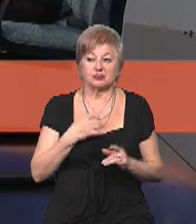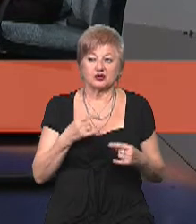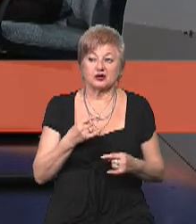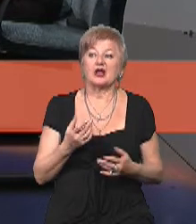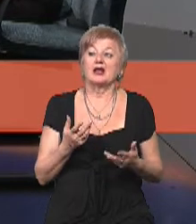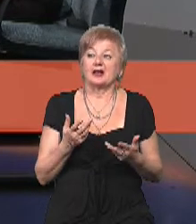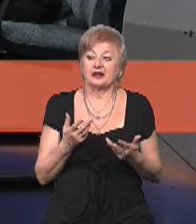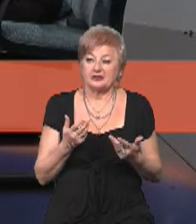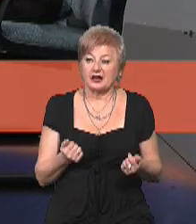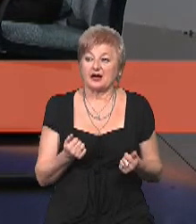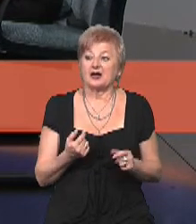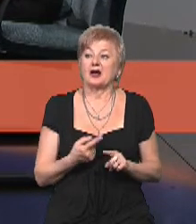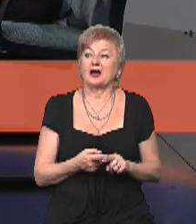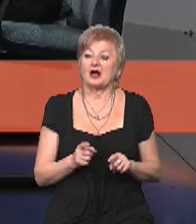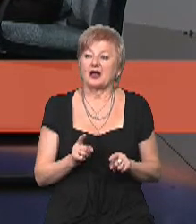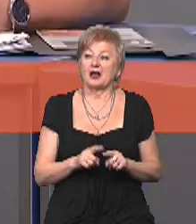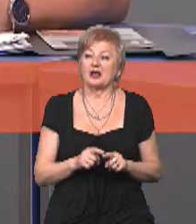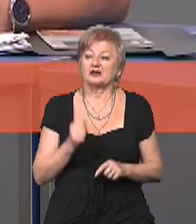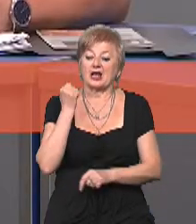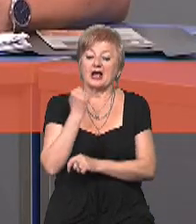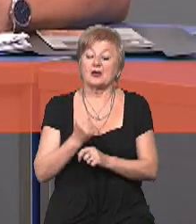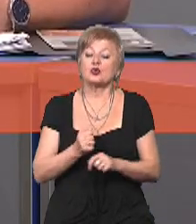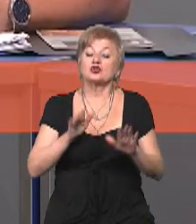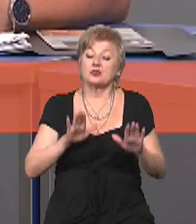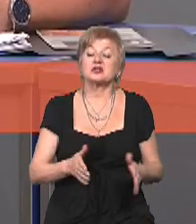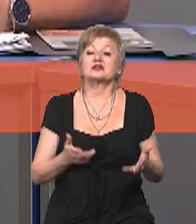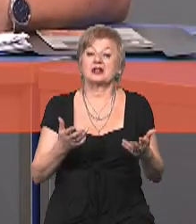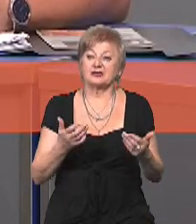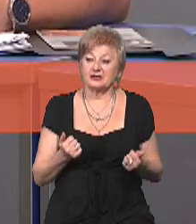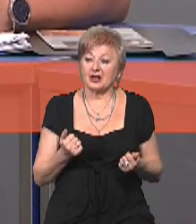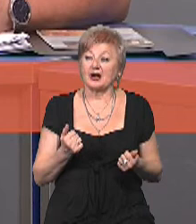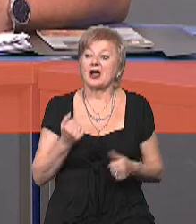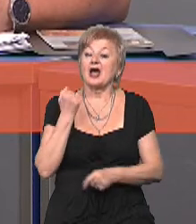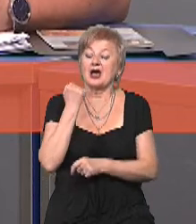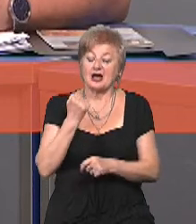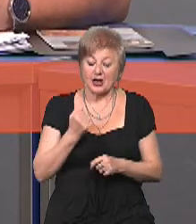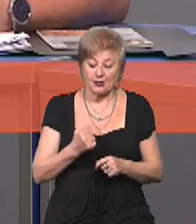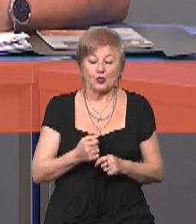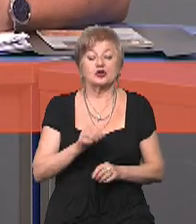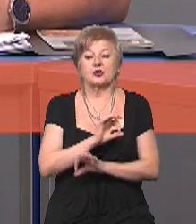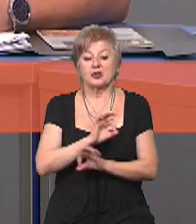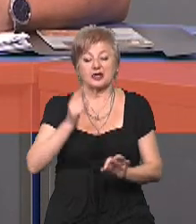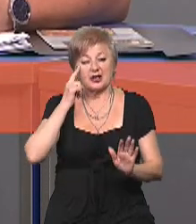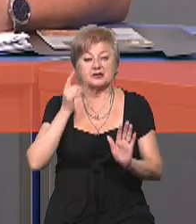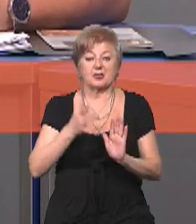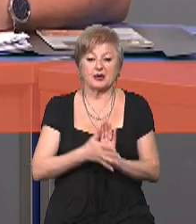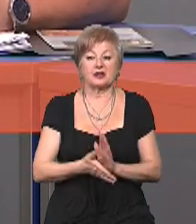что, конечно же, это рабочие места. То есть и наемный рабочий прекрасно понимает, что